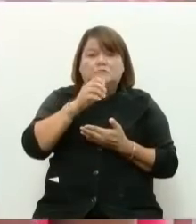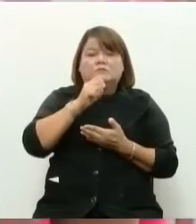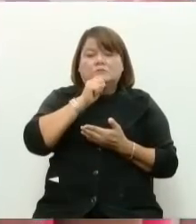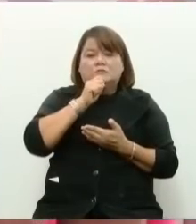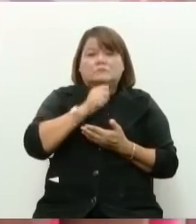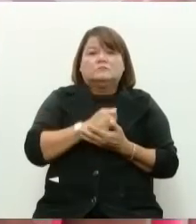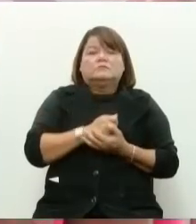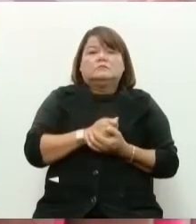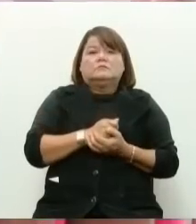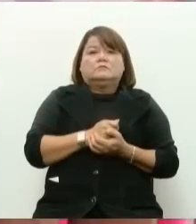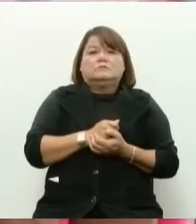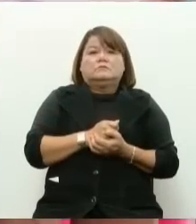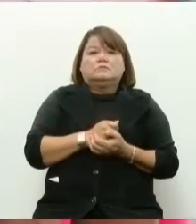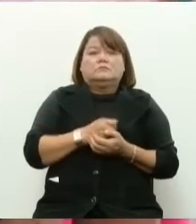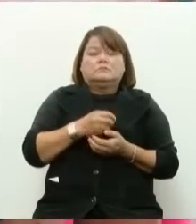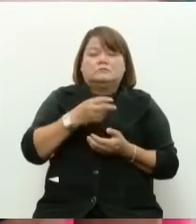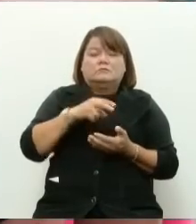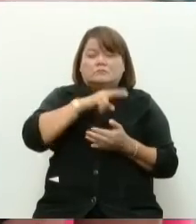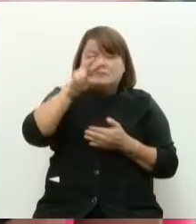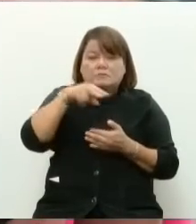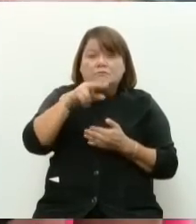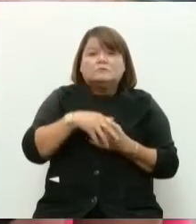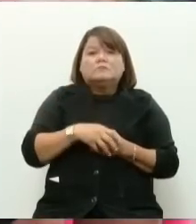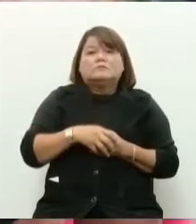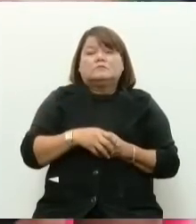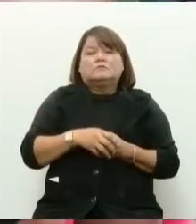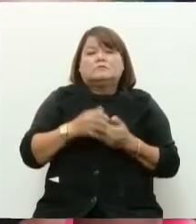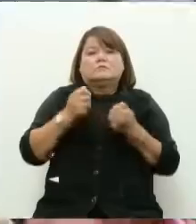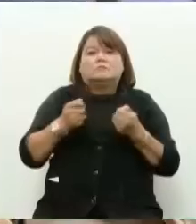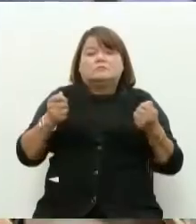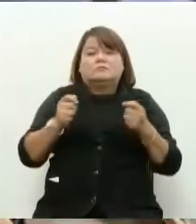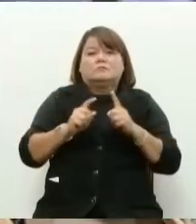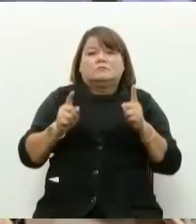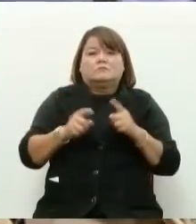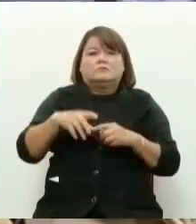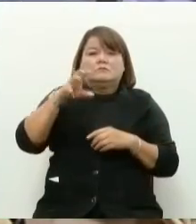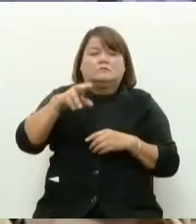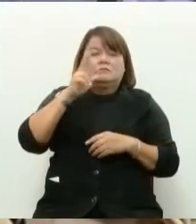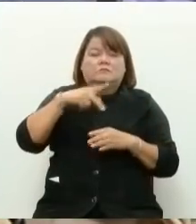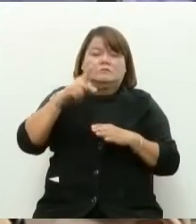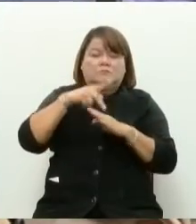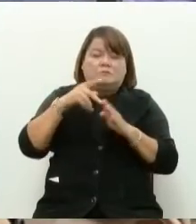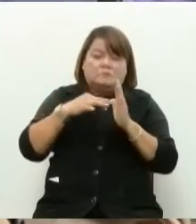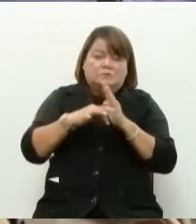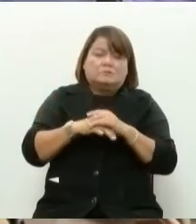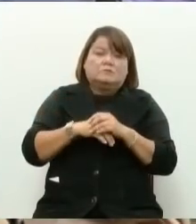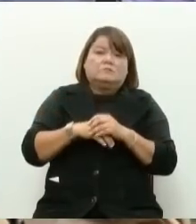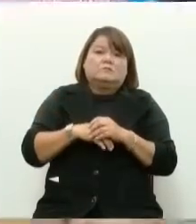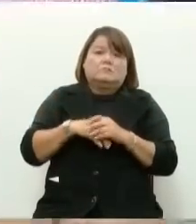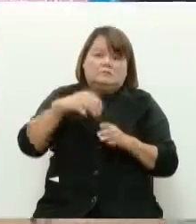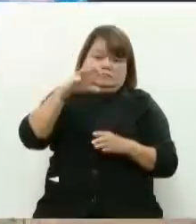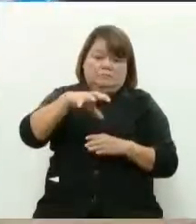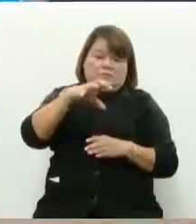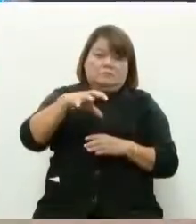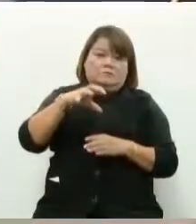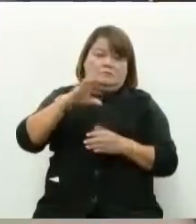ค่ะแล้วก็การดูแลค่ะอุปกรณ์ต่างๆ ทางสำนักงานเขตพื้นที่การศึกษานะครับมีกองทุนพัฒนา